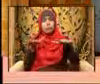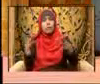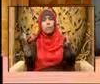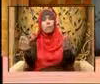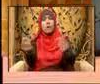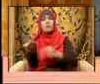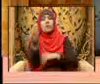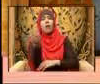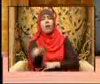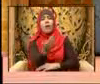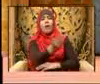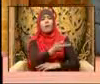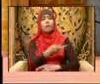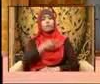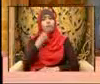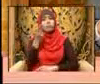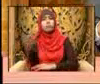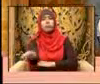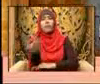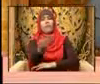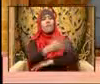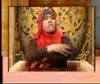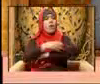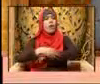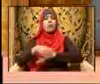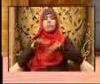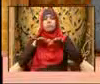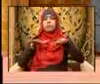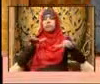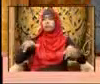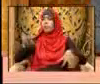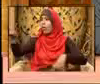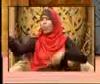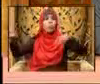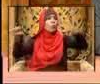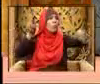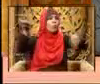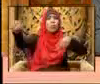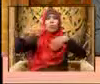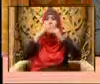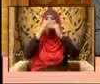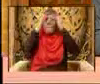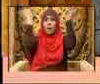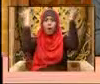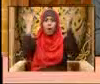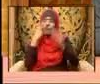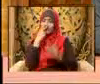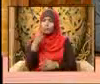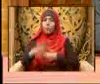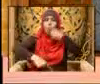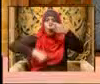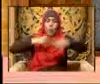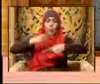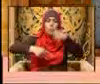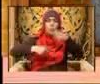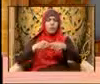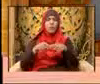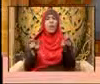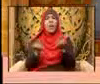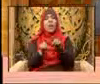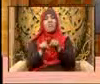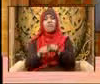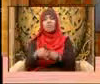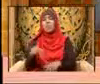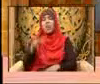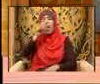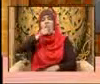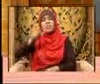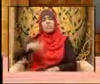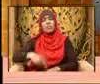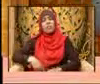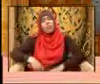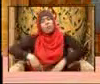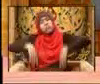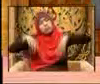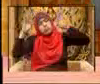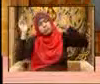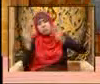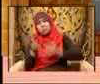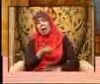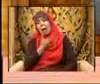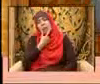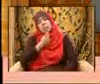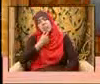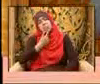وظاهرة التسول أصبحت يعني منتشرة هنا وهناك، كأنه الناس نعم تستخف بأنه أن يسأل الناس